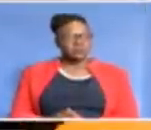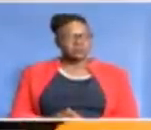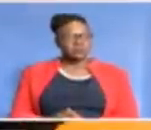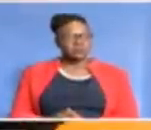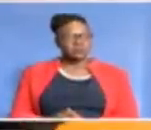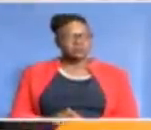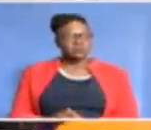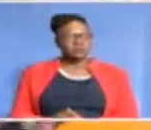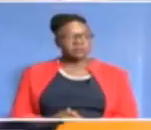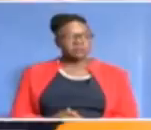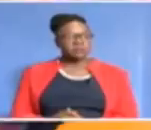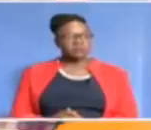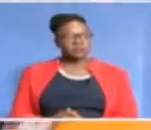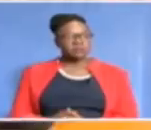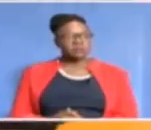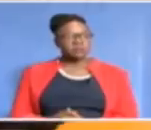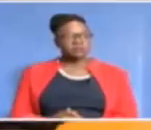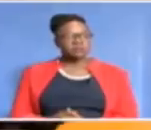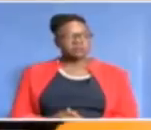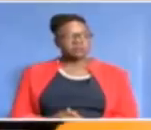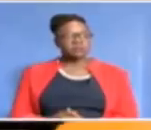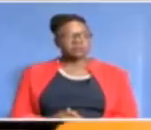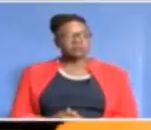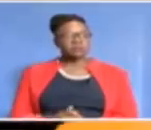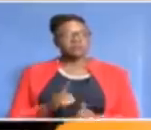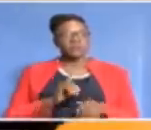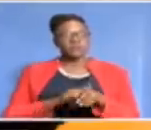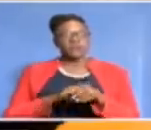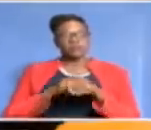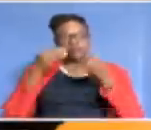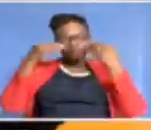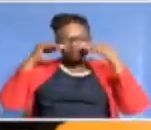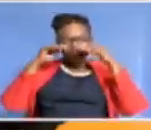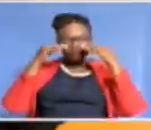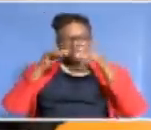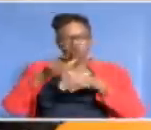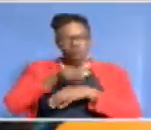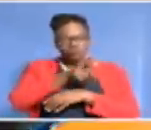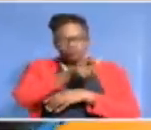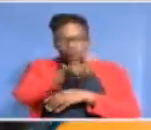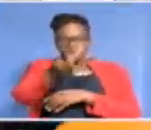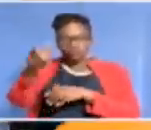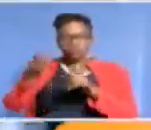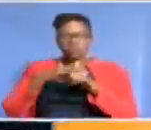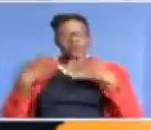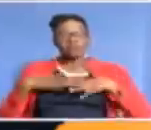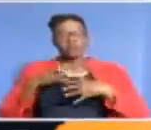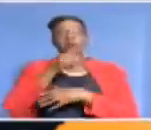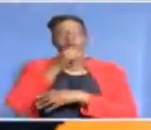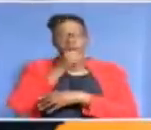Gesi ya pilipili ilipulizwa humo, kisha watu kukohoa.